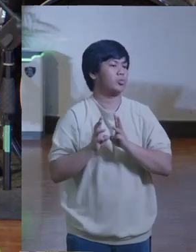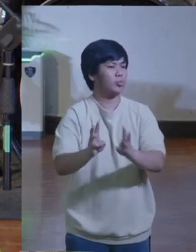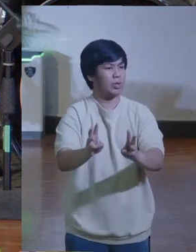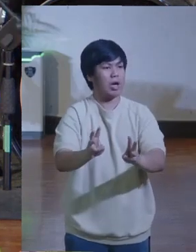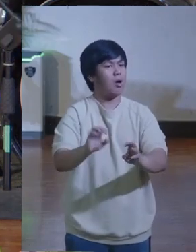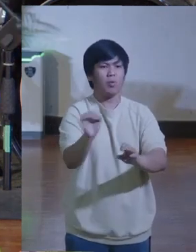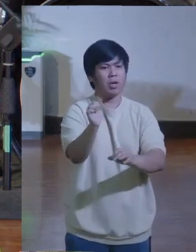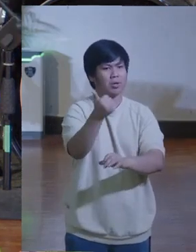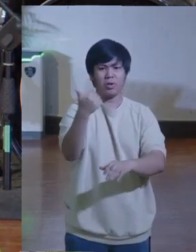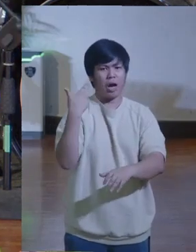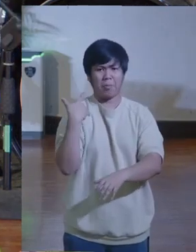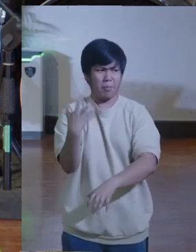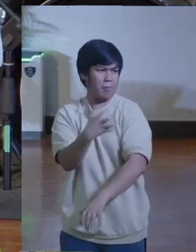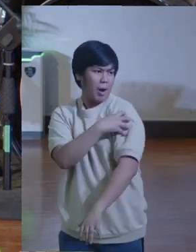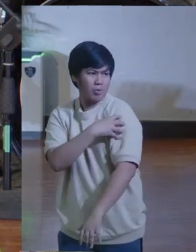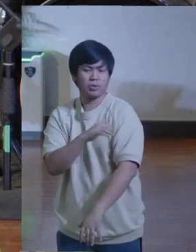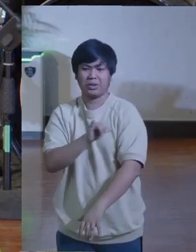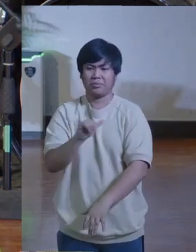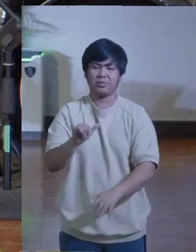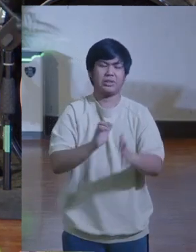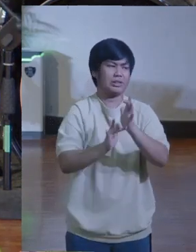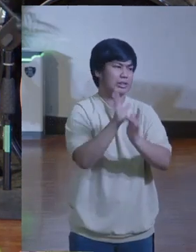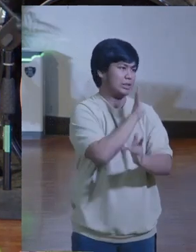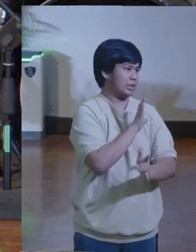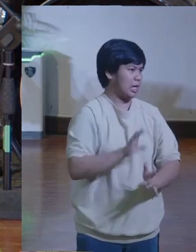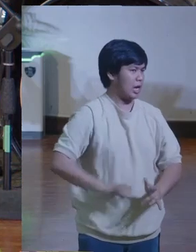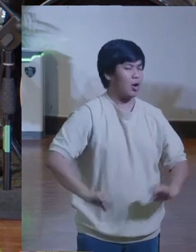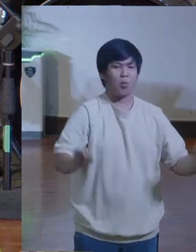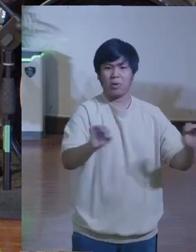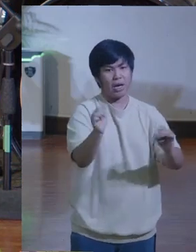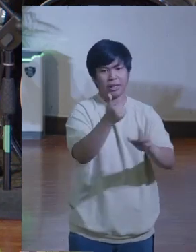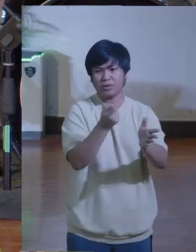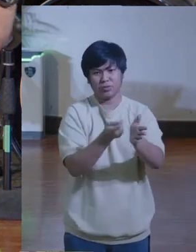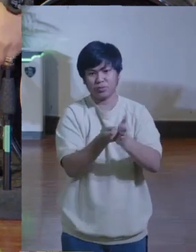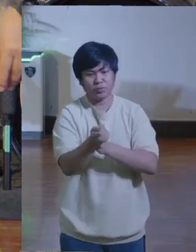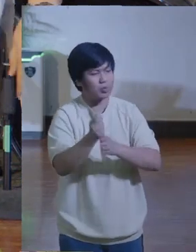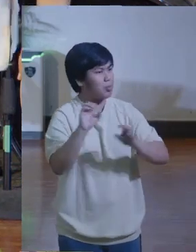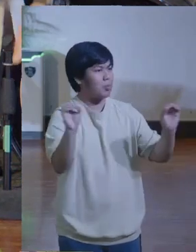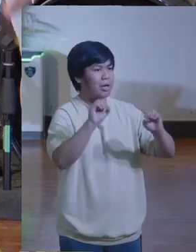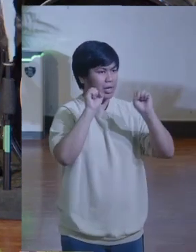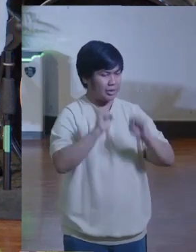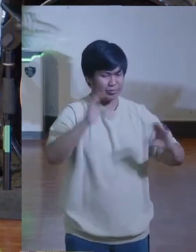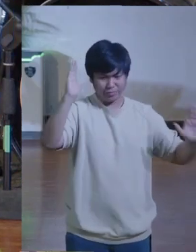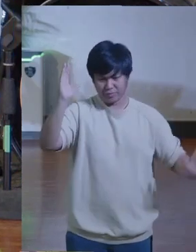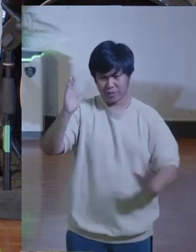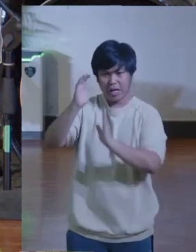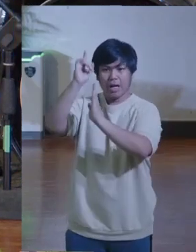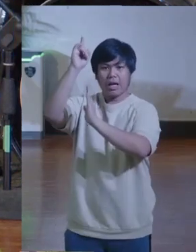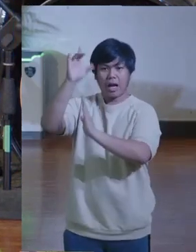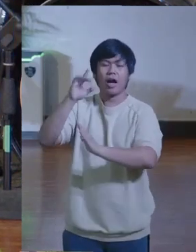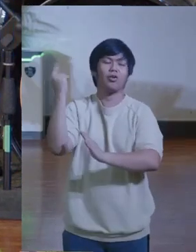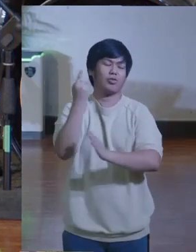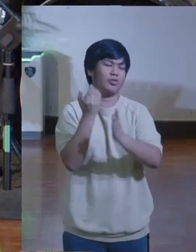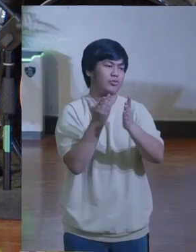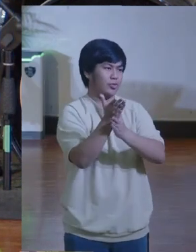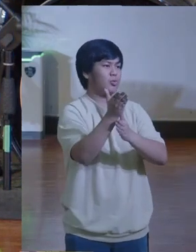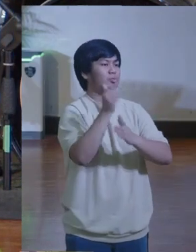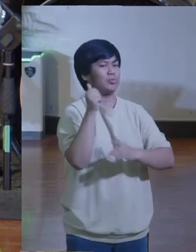daan, siya lang ang tanging katotohanan, at walang makalalapit sa Ama kundi sa pamamagitan niya.